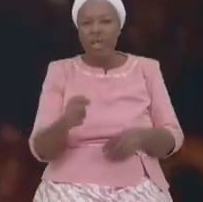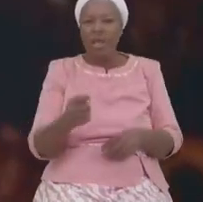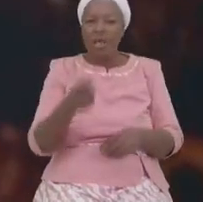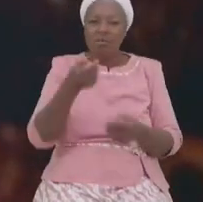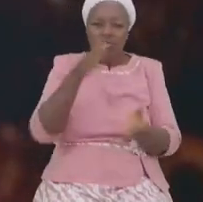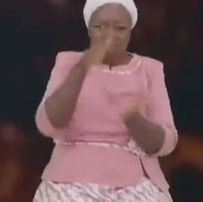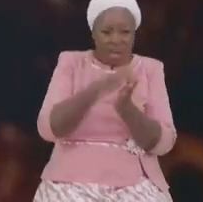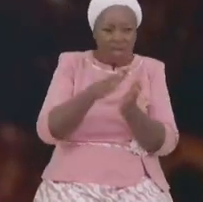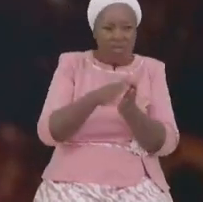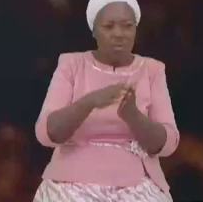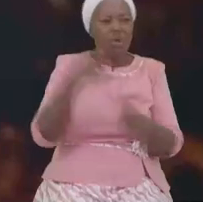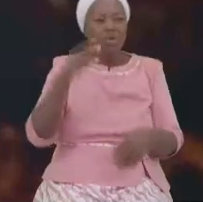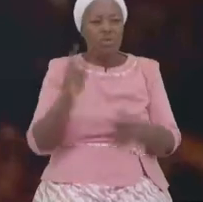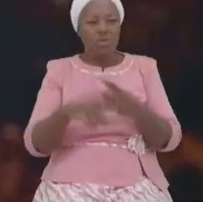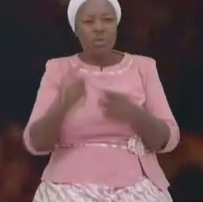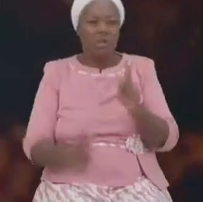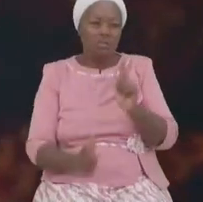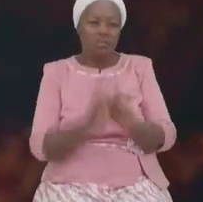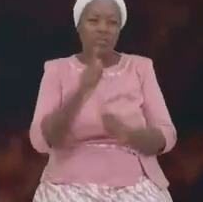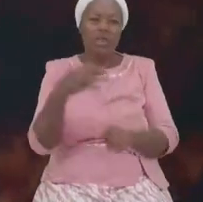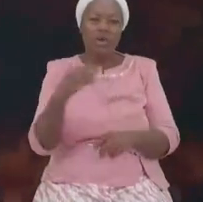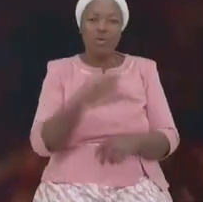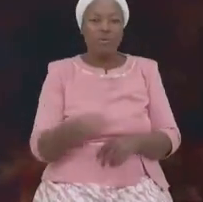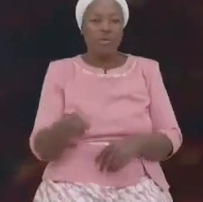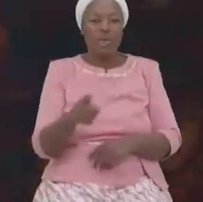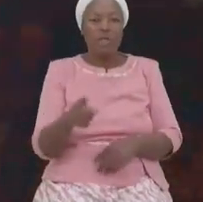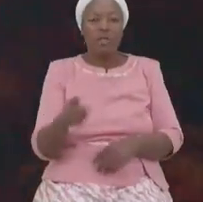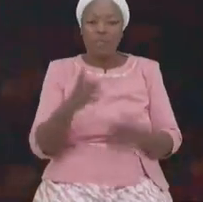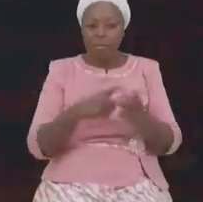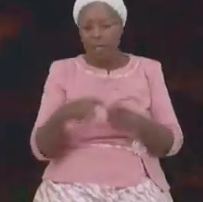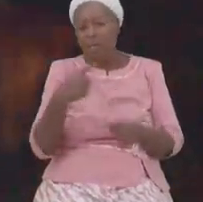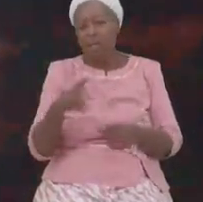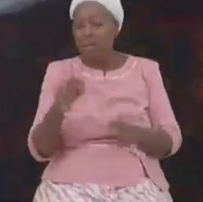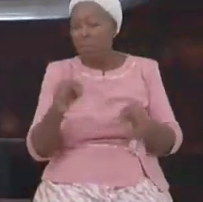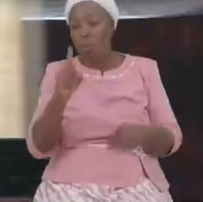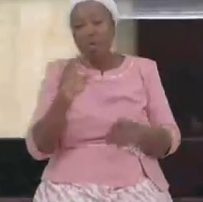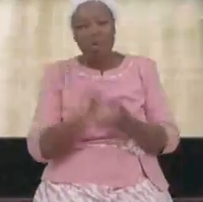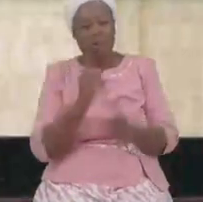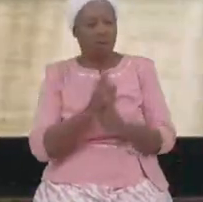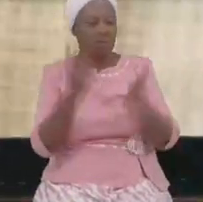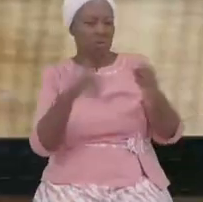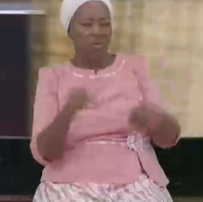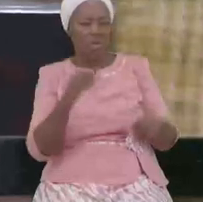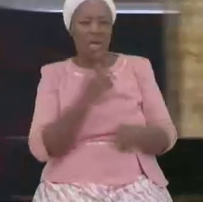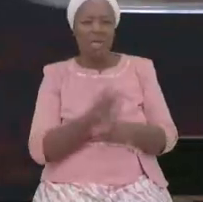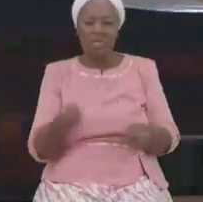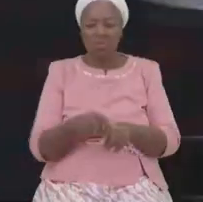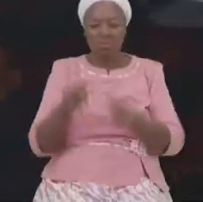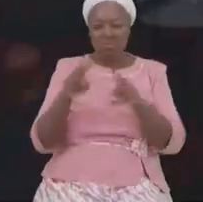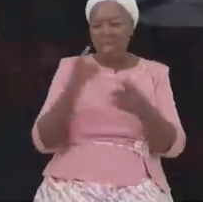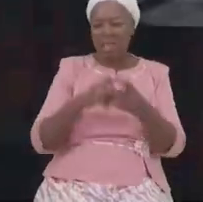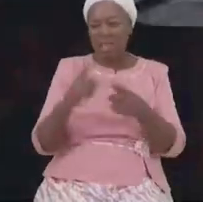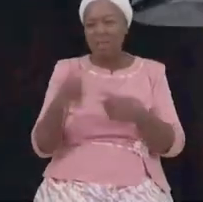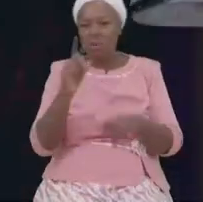grand, dit l'Éternel. Aidez, personne ne viendra comme un observateur, personne ne